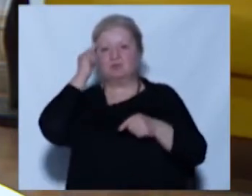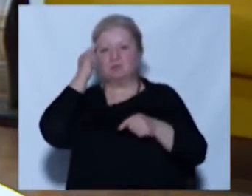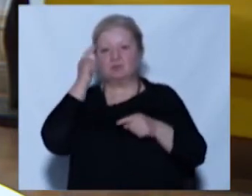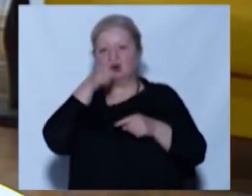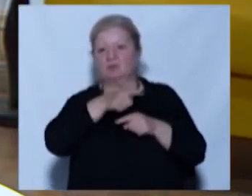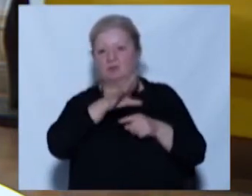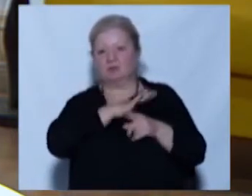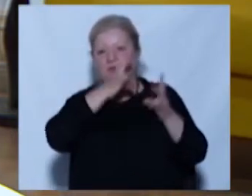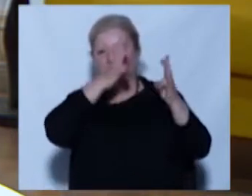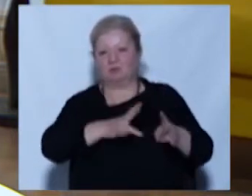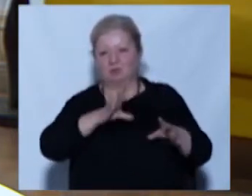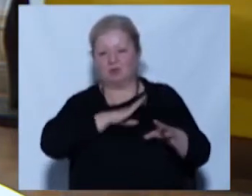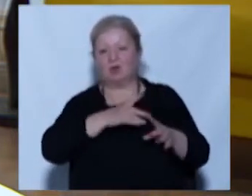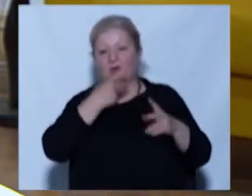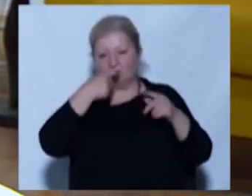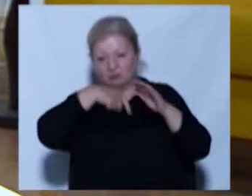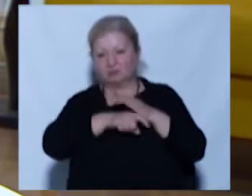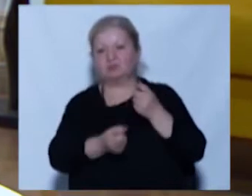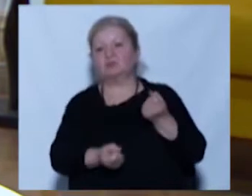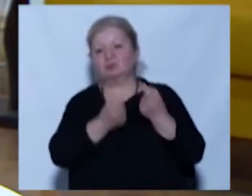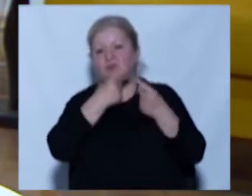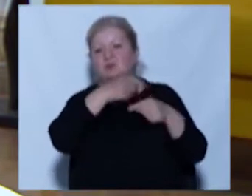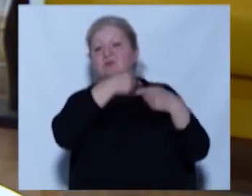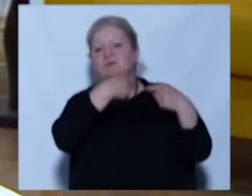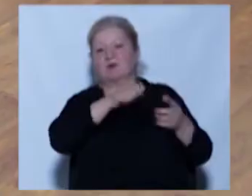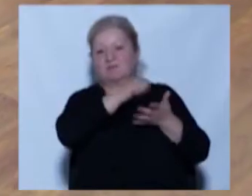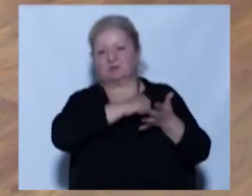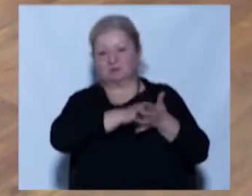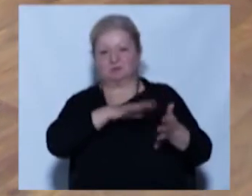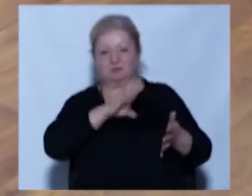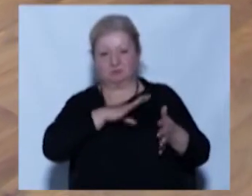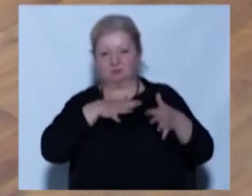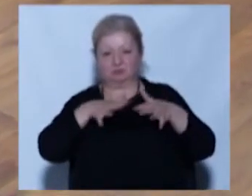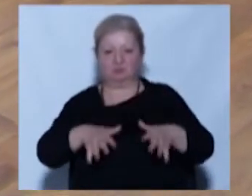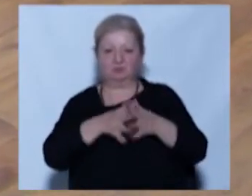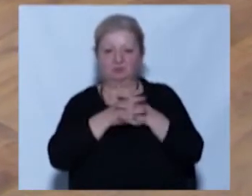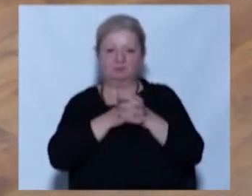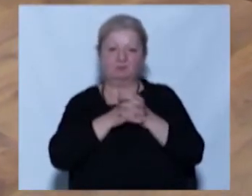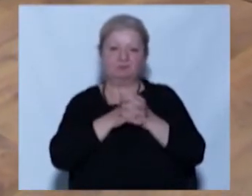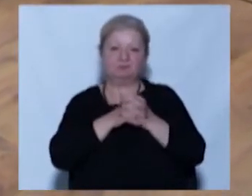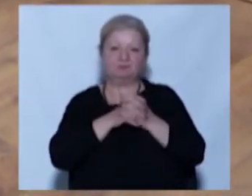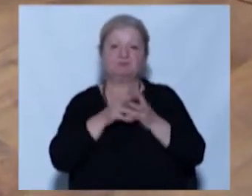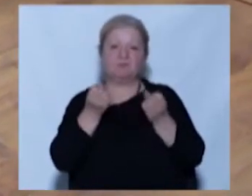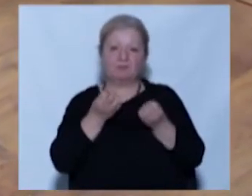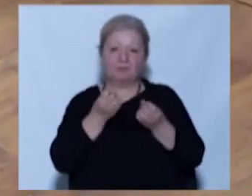ჩვენ გვეგონა რომ იგი დაჭრილი იყო, თუ აღმოჩნდა შემდეგ, რომ ეს სხვა მიზეზით იყო ეს ყველაფერი გაკეთებული.